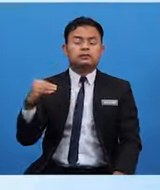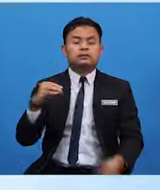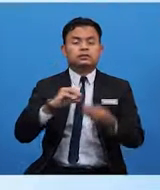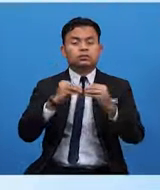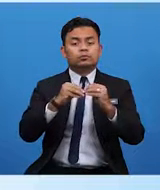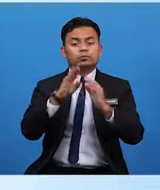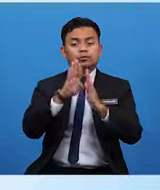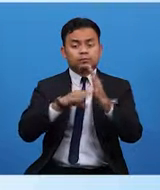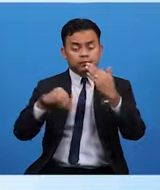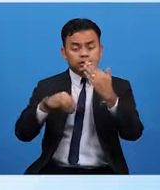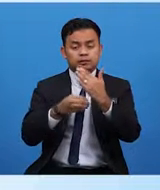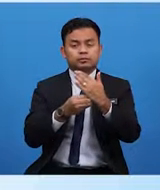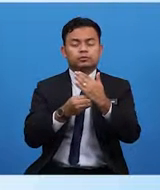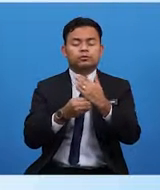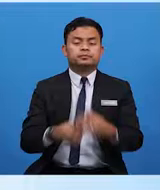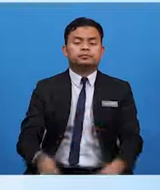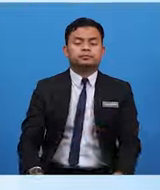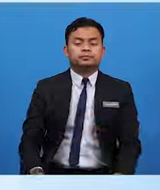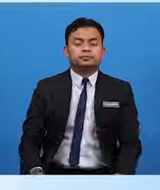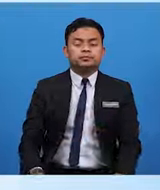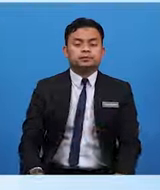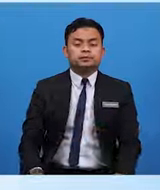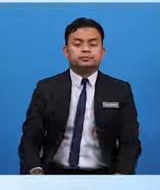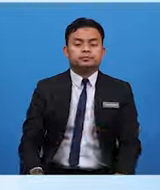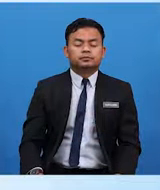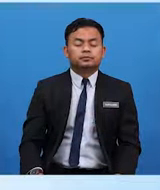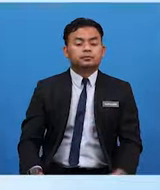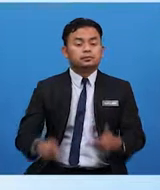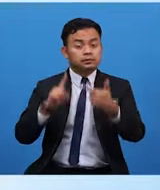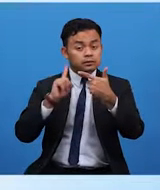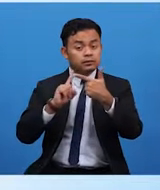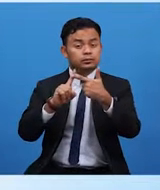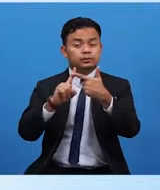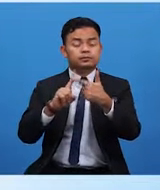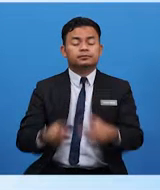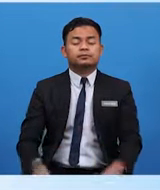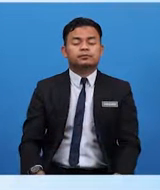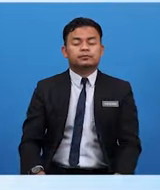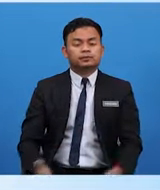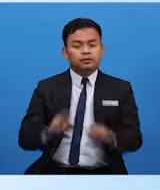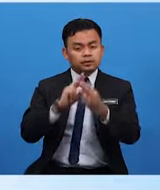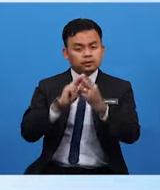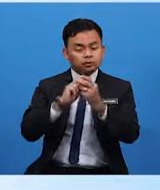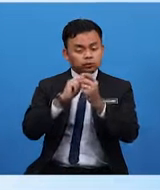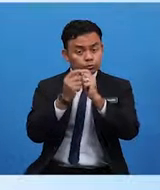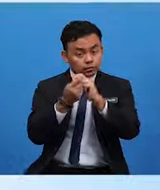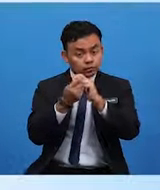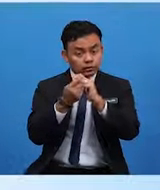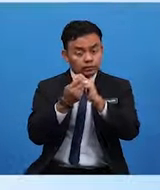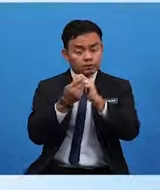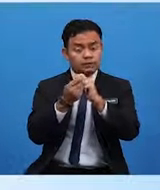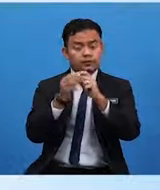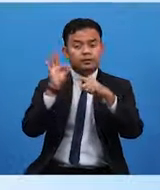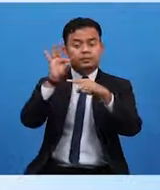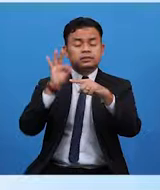bincangkan dalam pengenalan pecahan tadi kedua menukar pecahan tak wajar